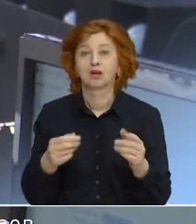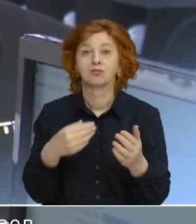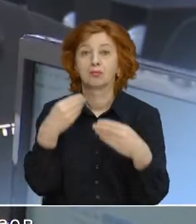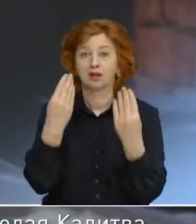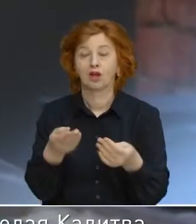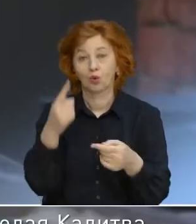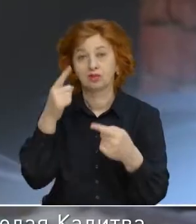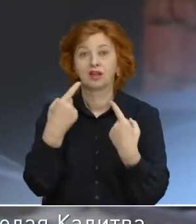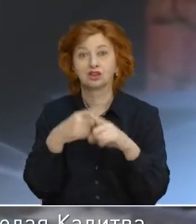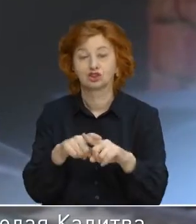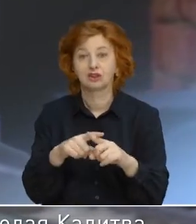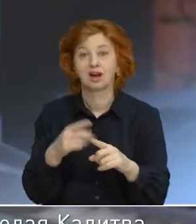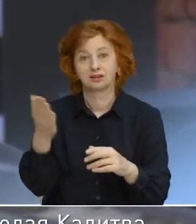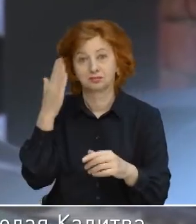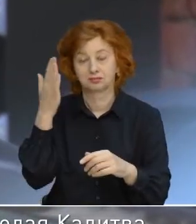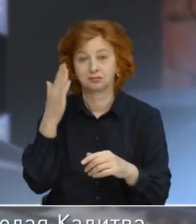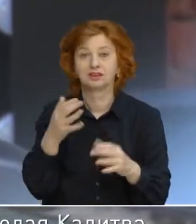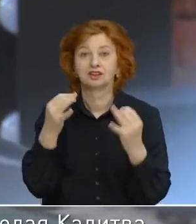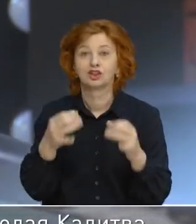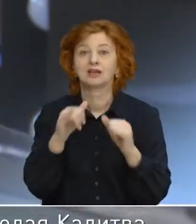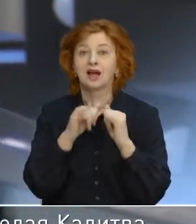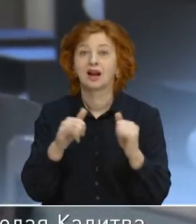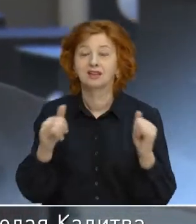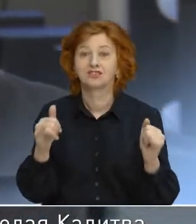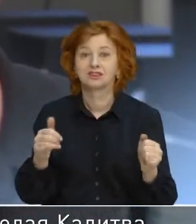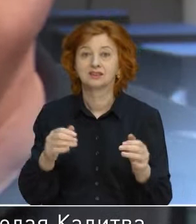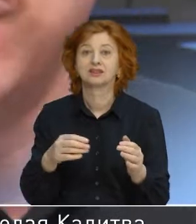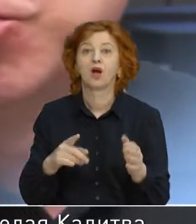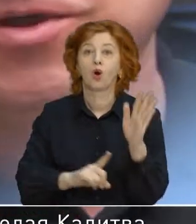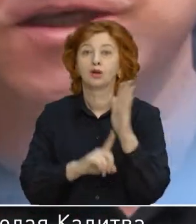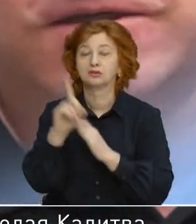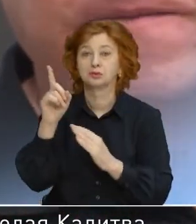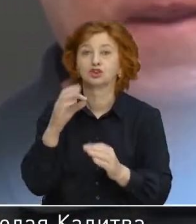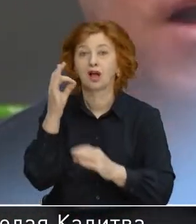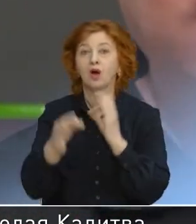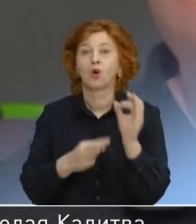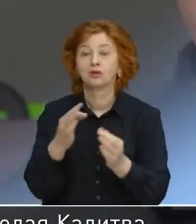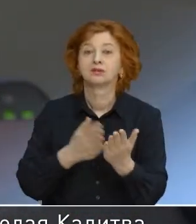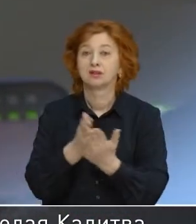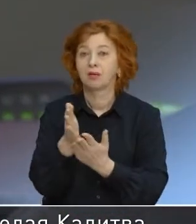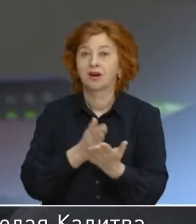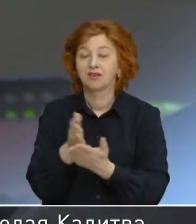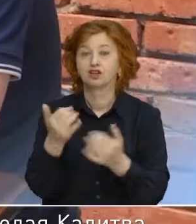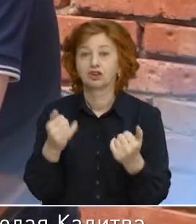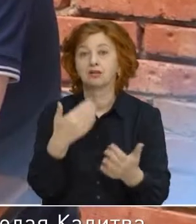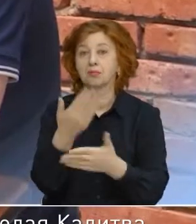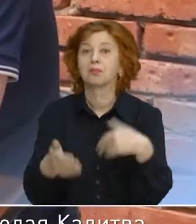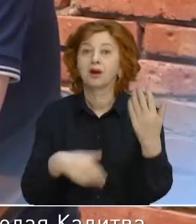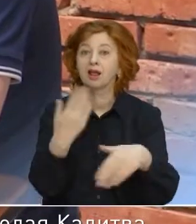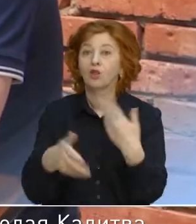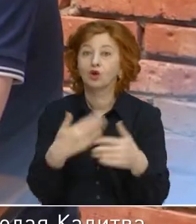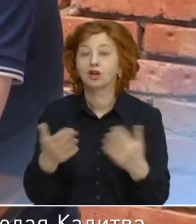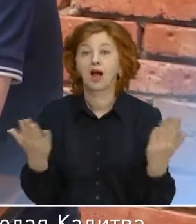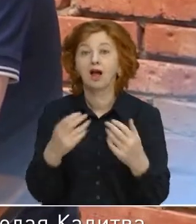инженерный образец, узнают о современном развитии космической отрасли и представят свои предложения о том, какие практические